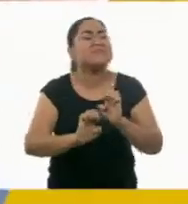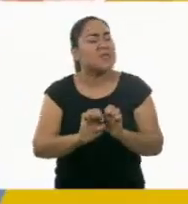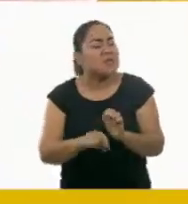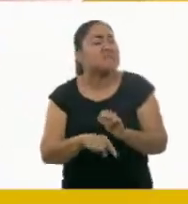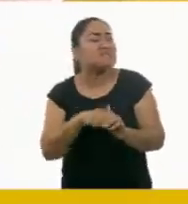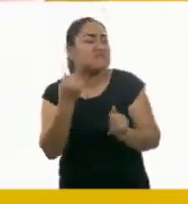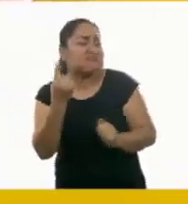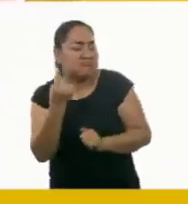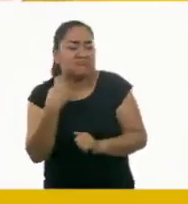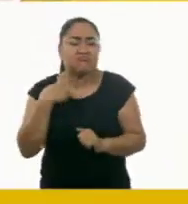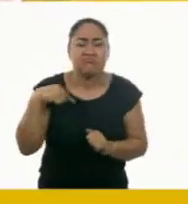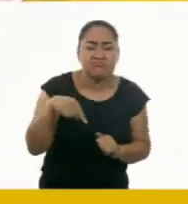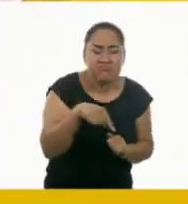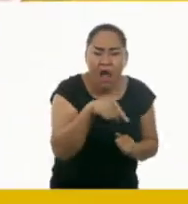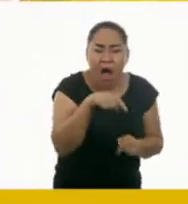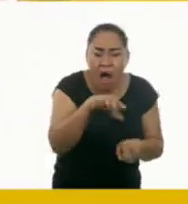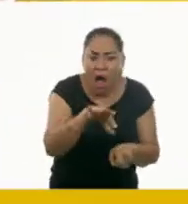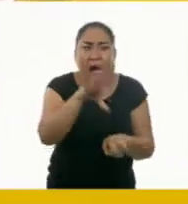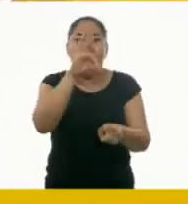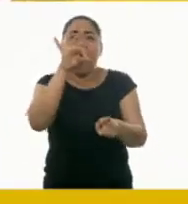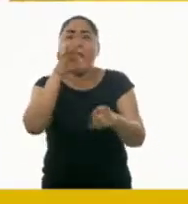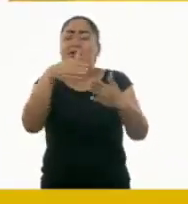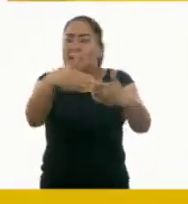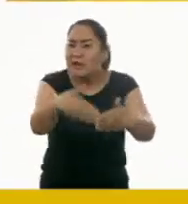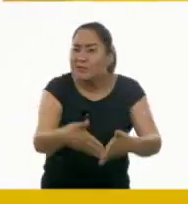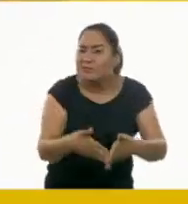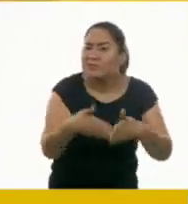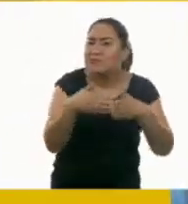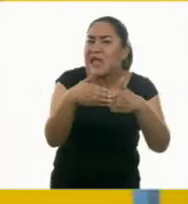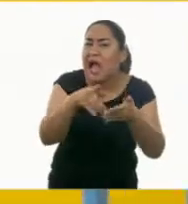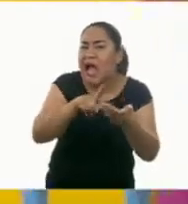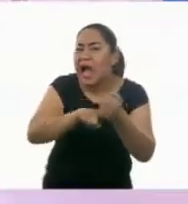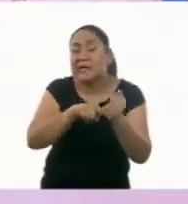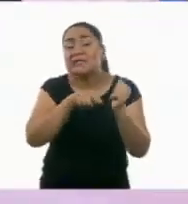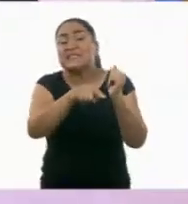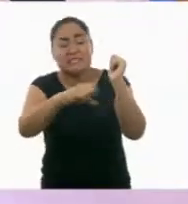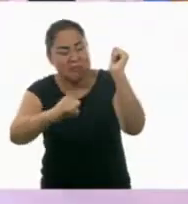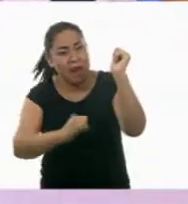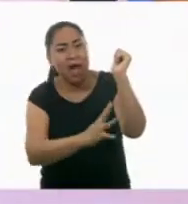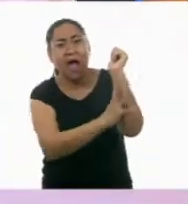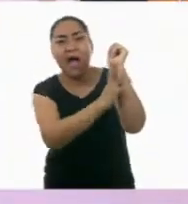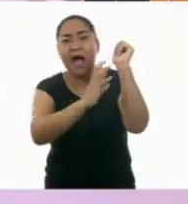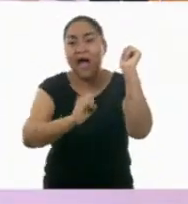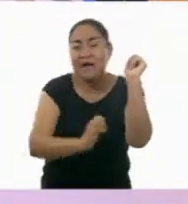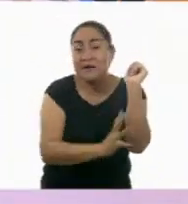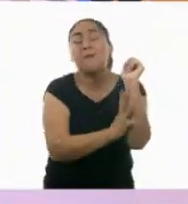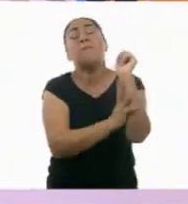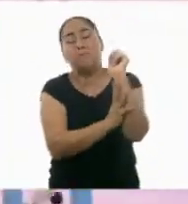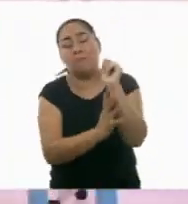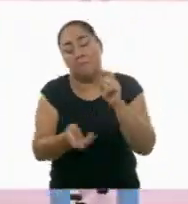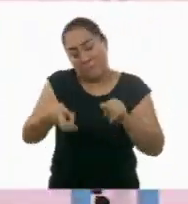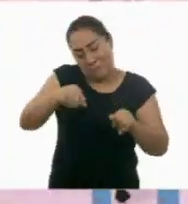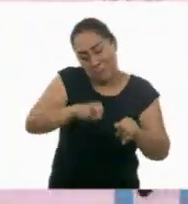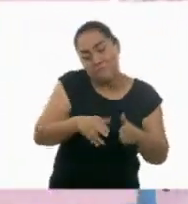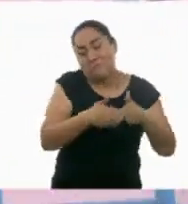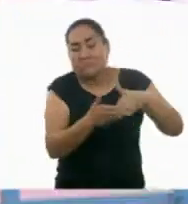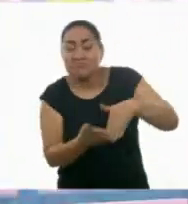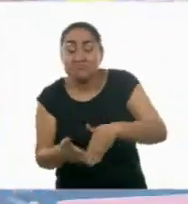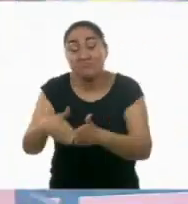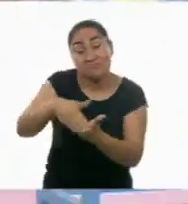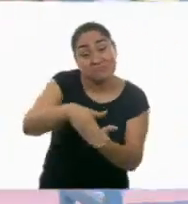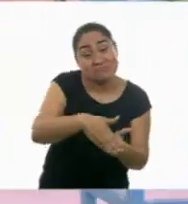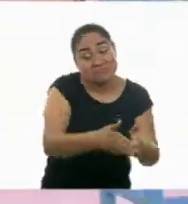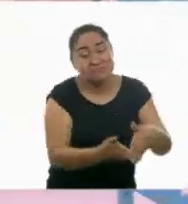una vez me encontré una barca en la playa y me fui navegando